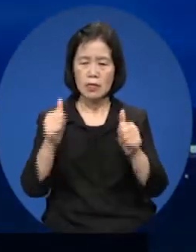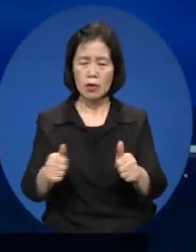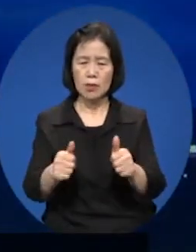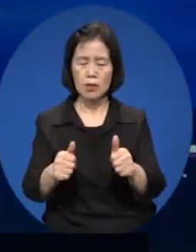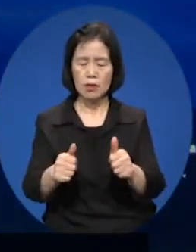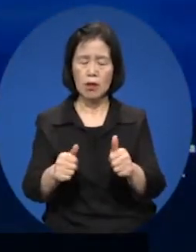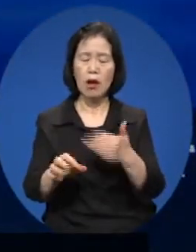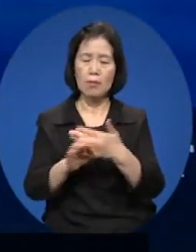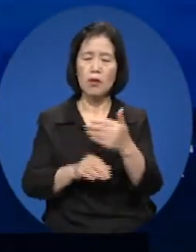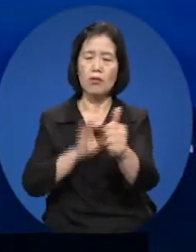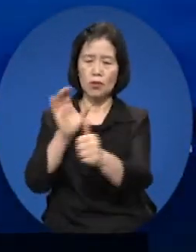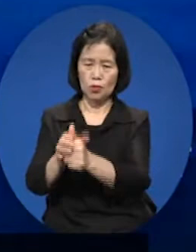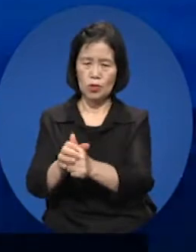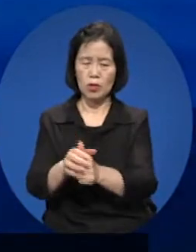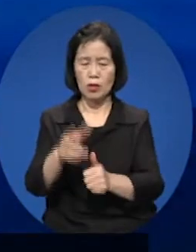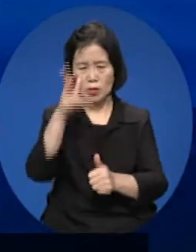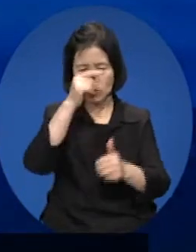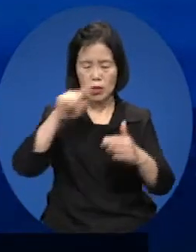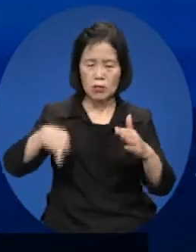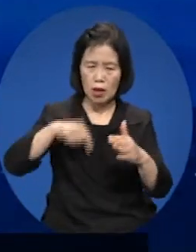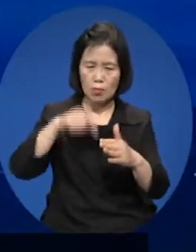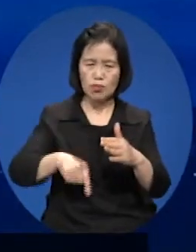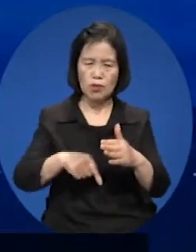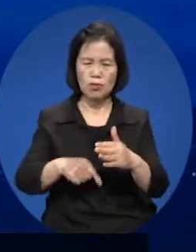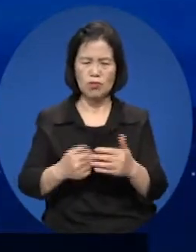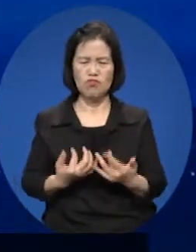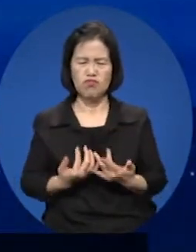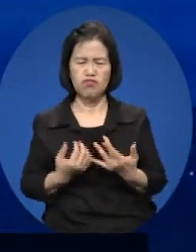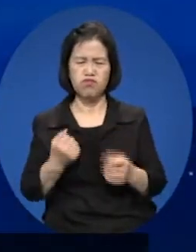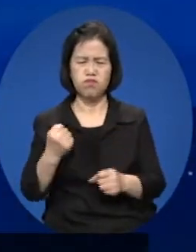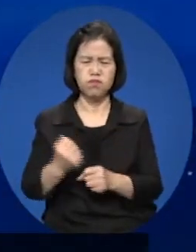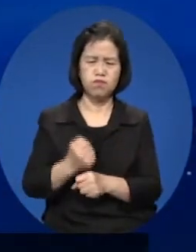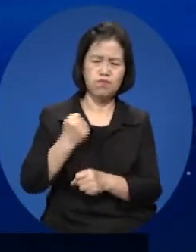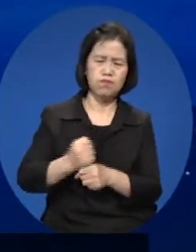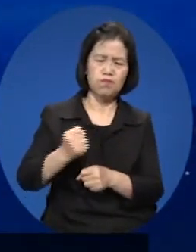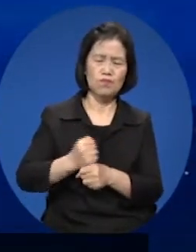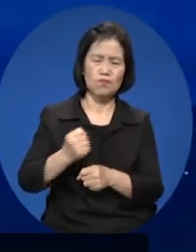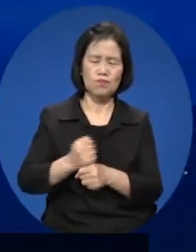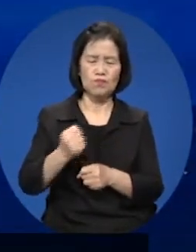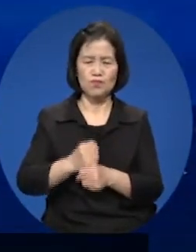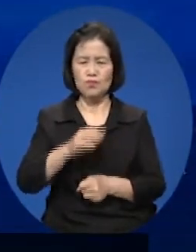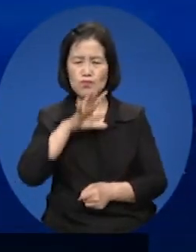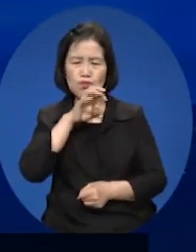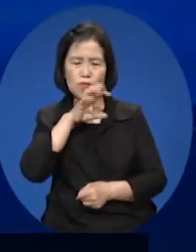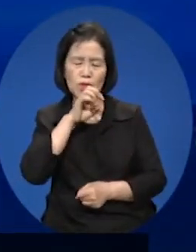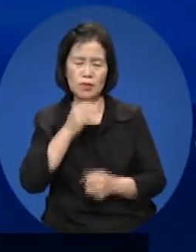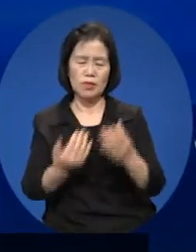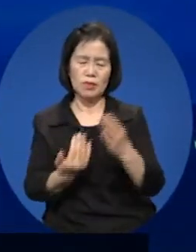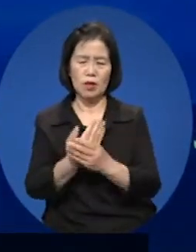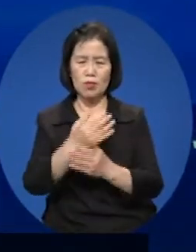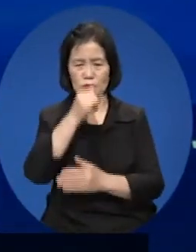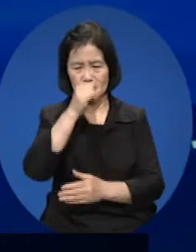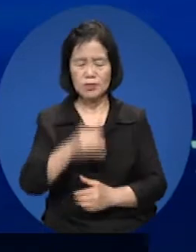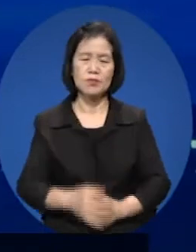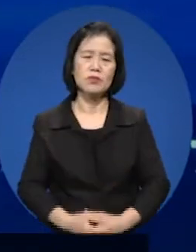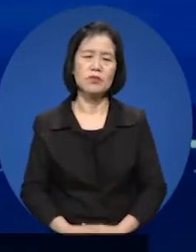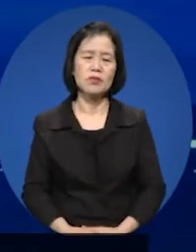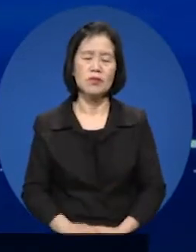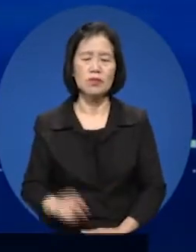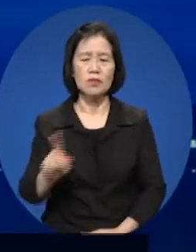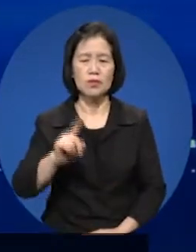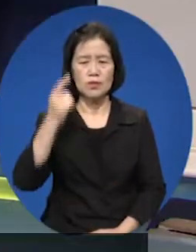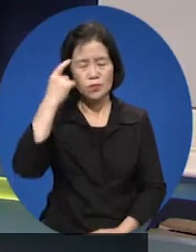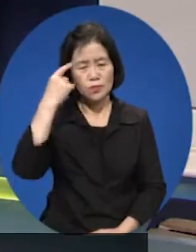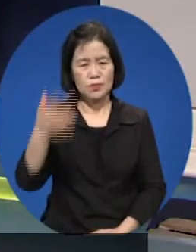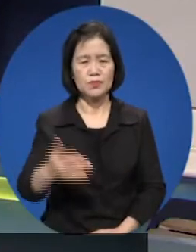넘겨 하지만 됩니다 사실 경찰 내부에서는 좀 당혹스럽다 는 반응과 함께 불만 섞인 목소리로 나오고 있다고 하는데 어떻게 봐야